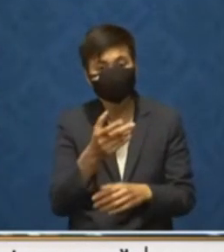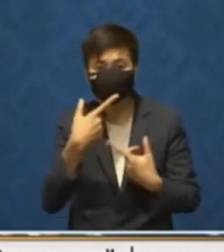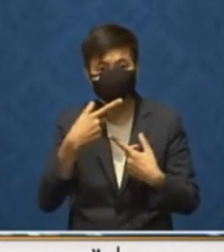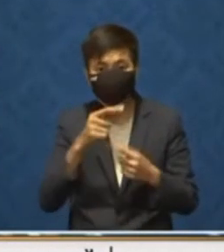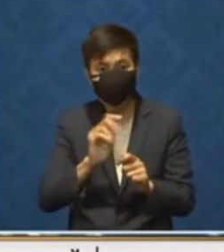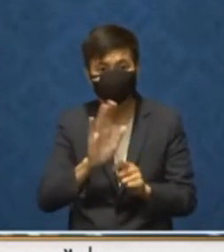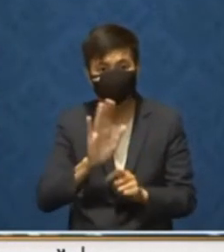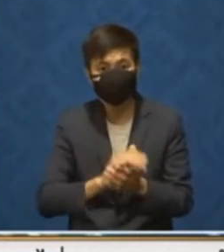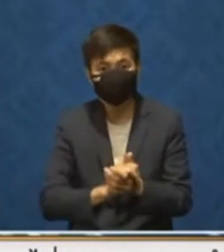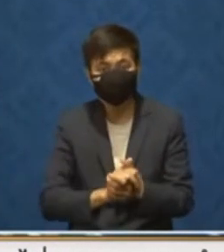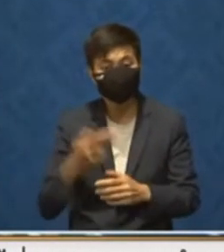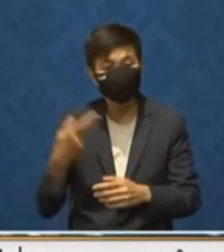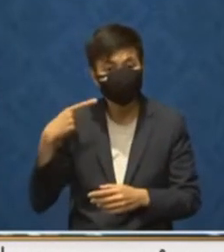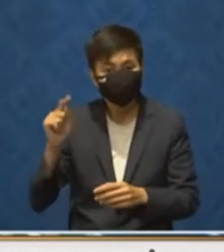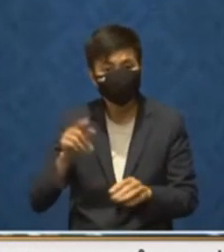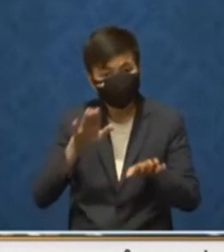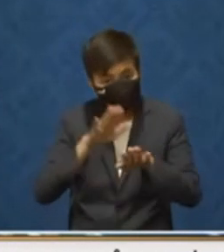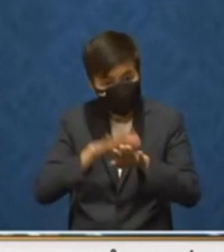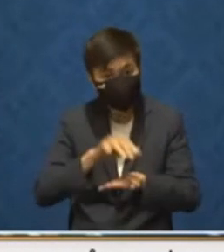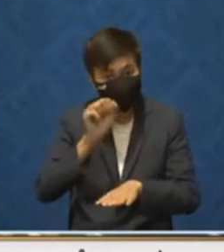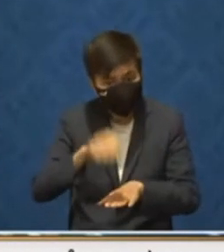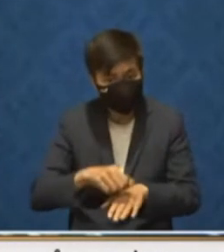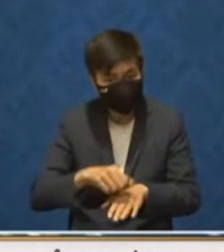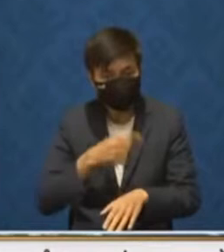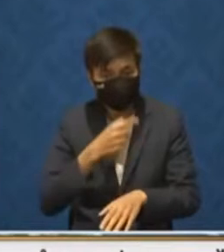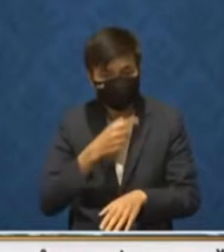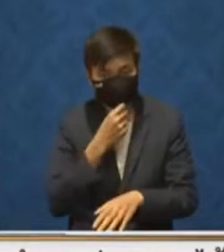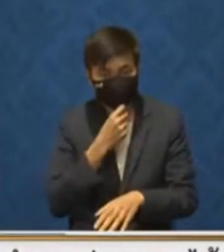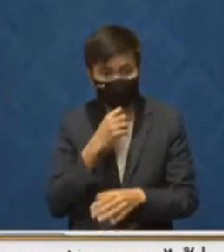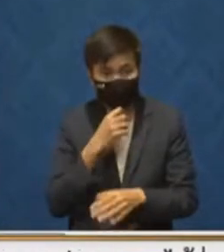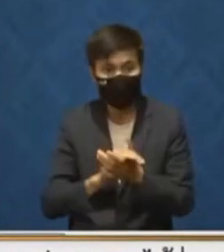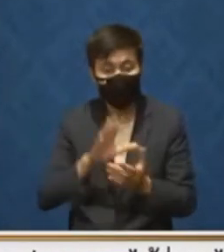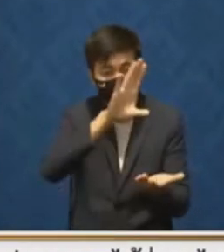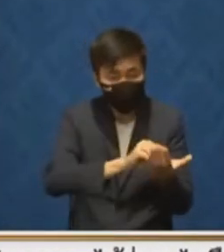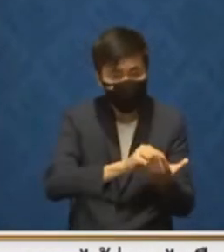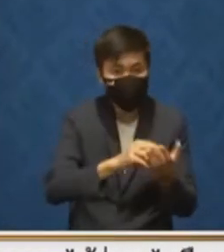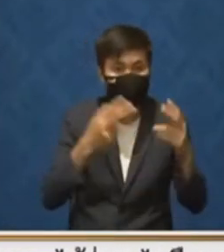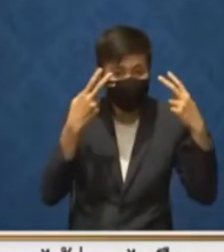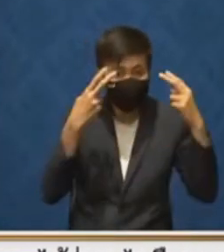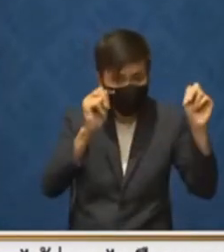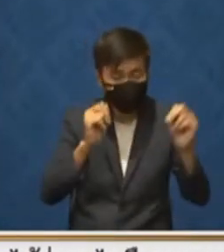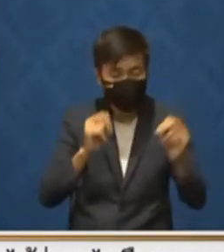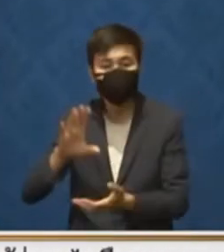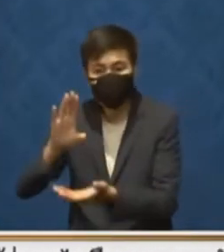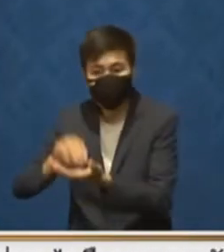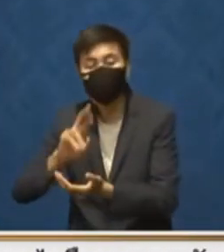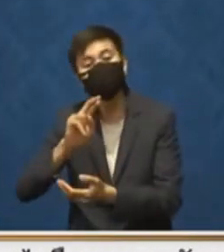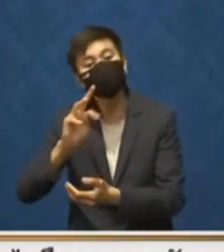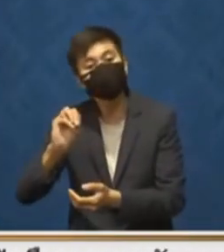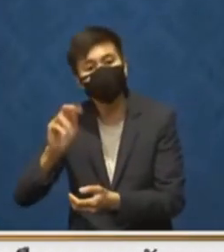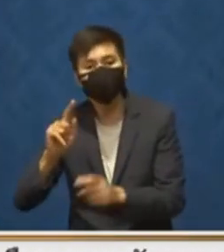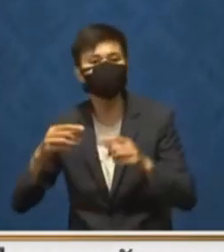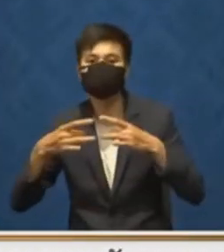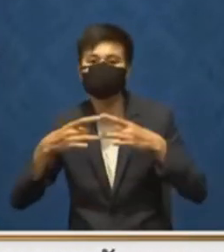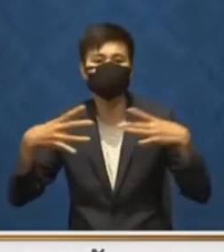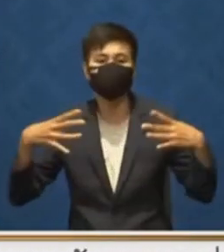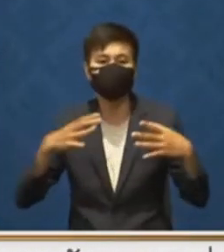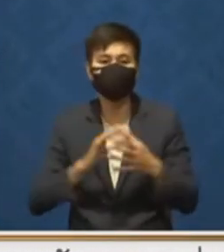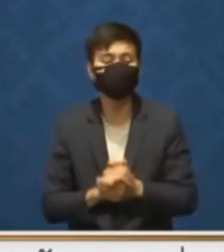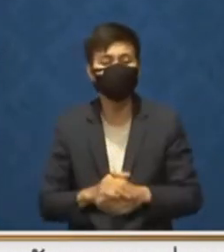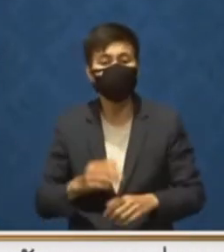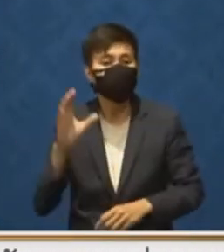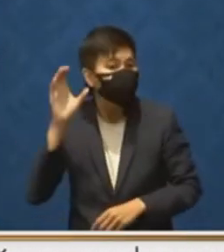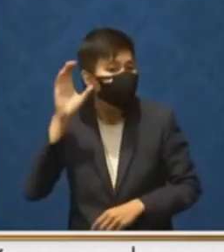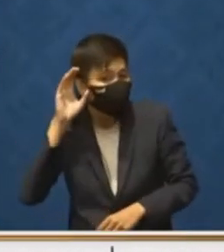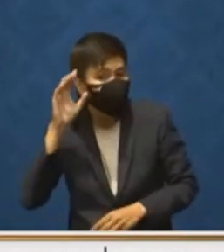ประโยชน์ทับซ้อนนั่นแหละครับข้อมูลอันลมดีกับท่านนายกไม่ตรงกันก็เลือกแล้วแต่ท่านจะเลือกฟังเรื่องเชื่อข้อมูลฝ่ายไหนก็